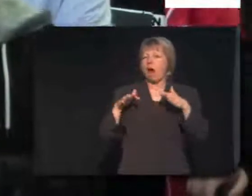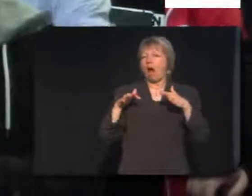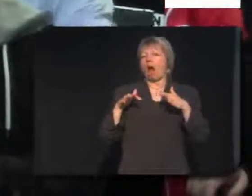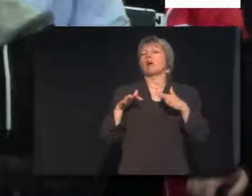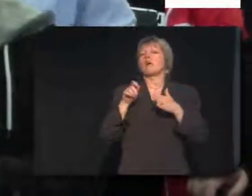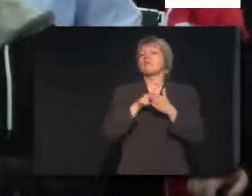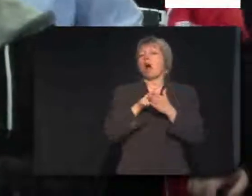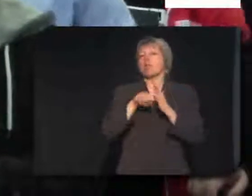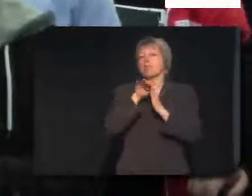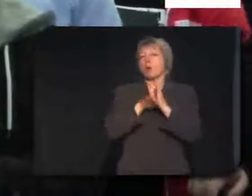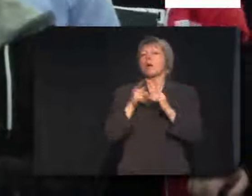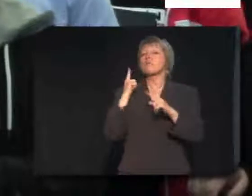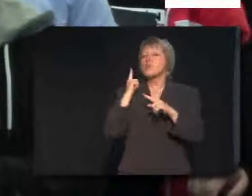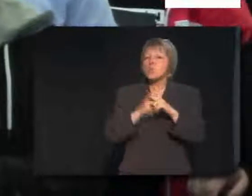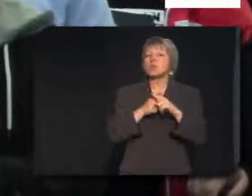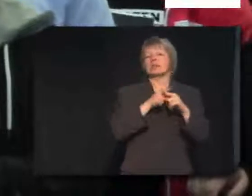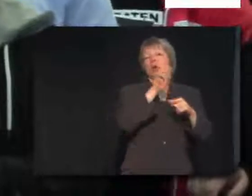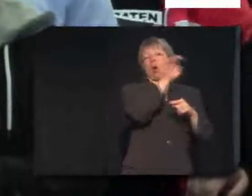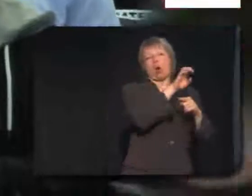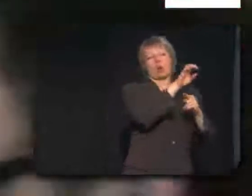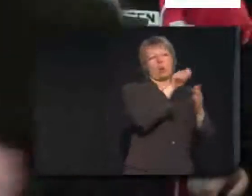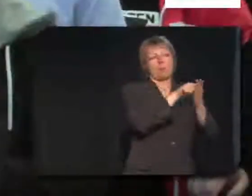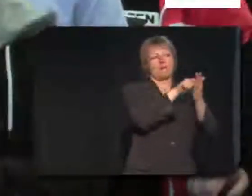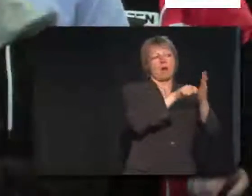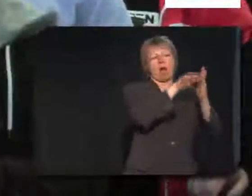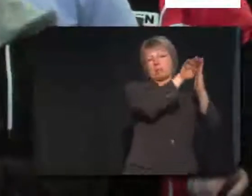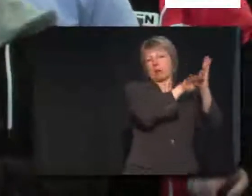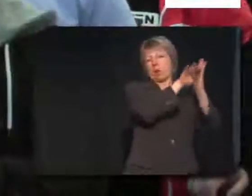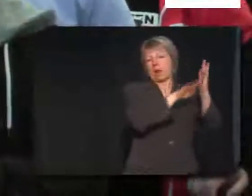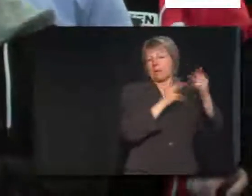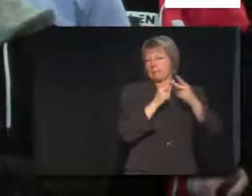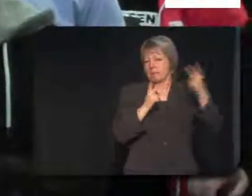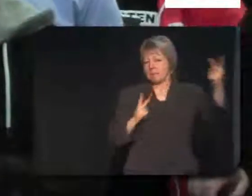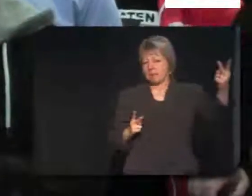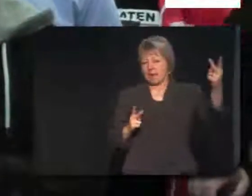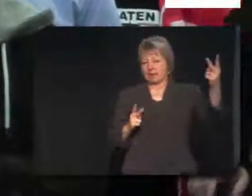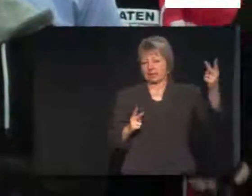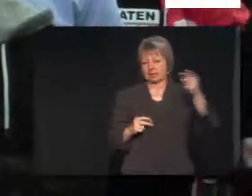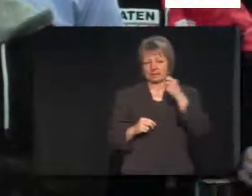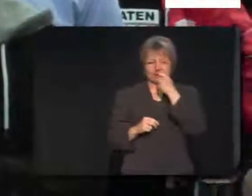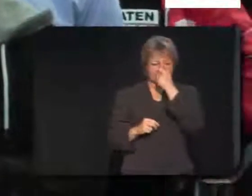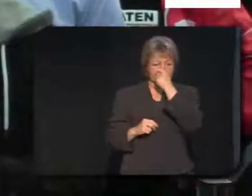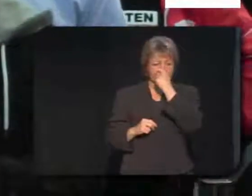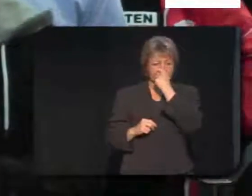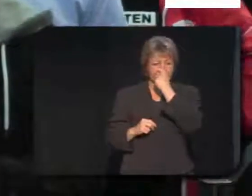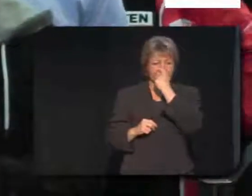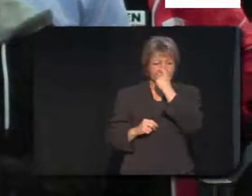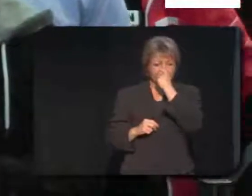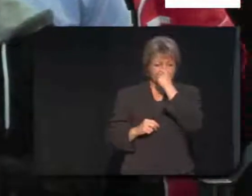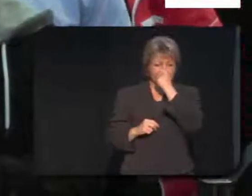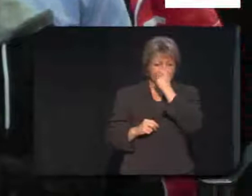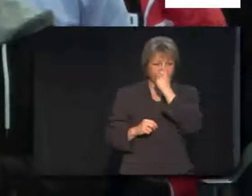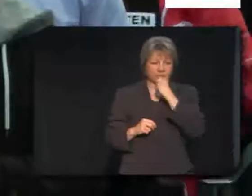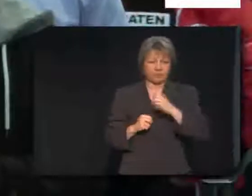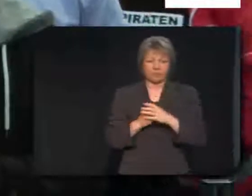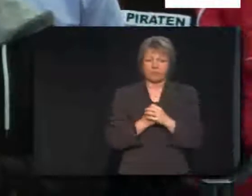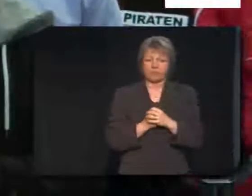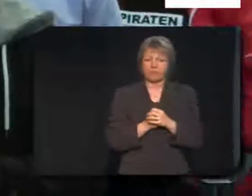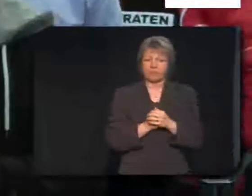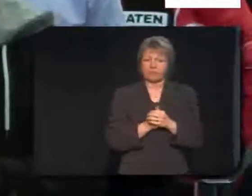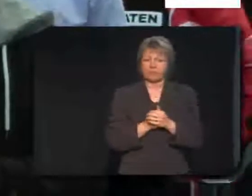europawahlprogramm digitale Agenda ist denke ich ein No-Brainer Breitbandausbau und jetzt Neutralität brauchen wir alles